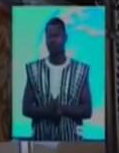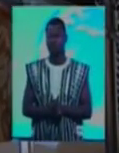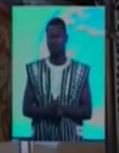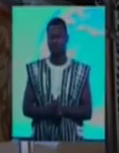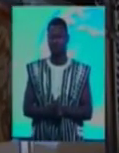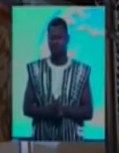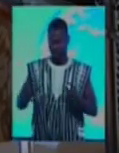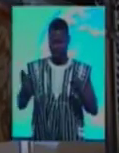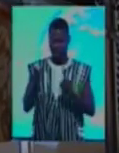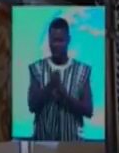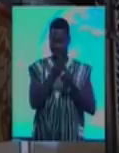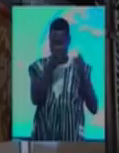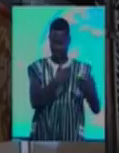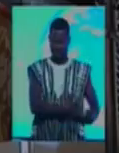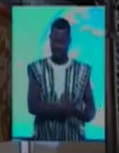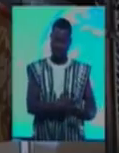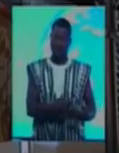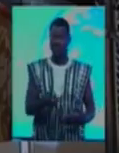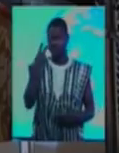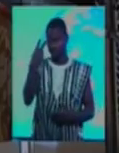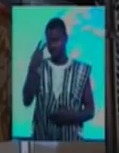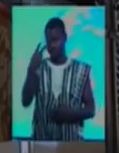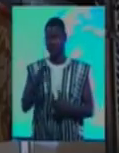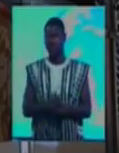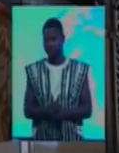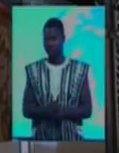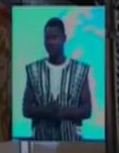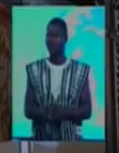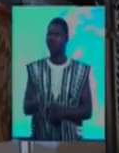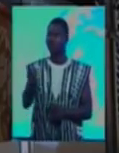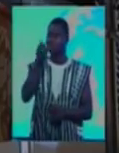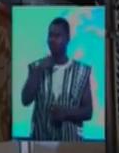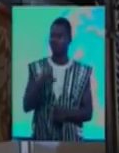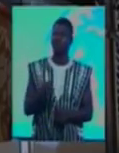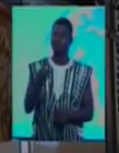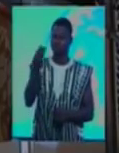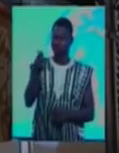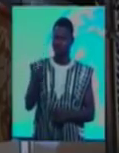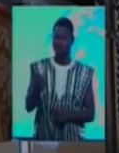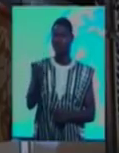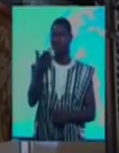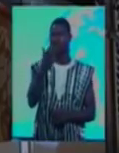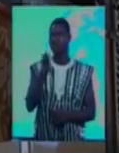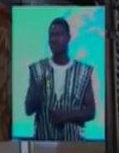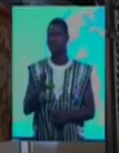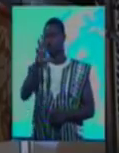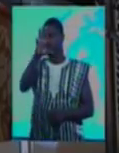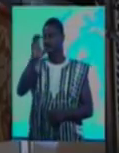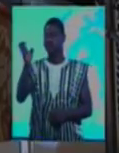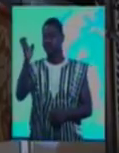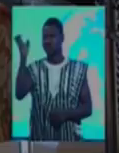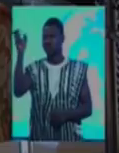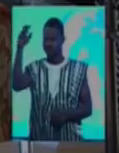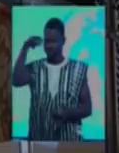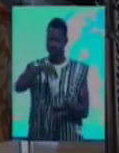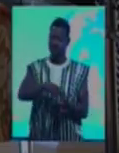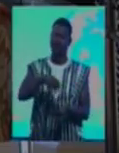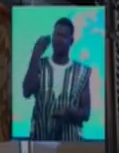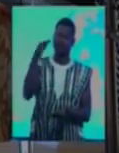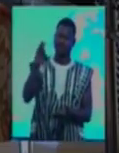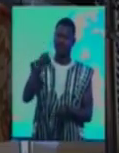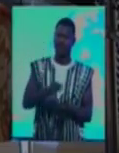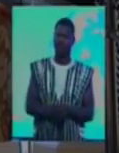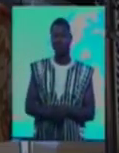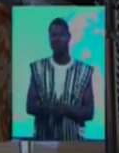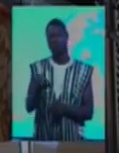nommés Kéma Moumouni et Lompo Yentema des faux billets de banque d'une valeur de 500 000 francs destinés à être mis